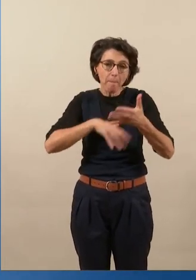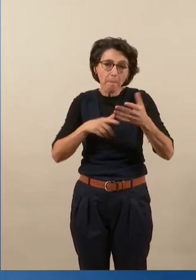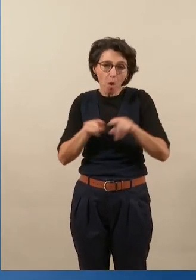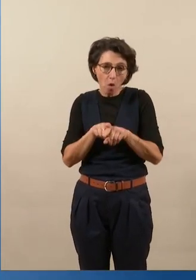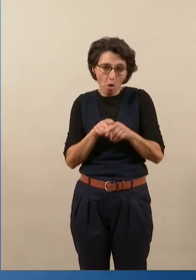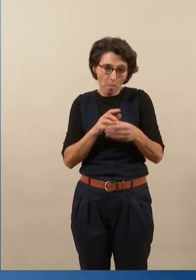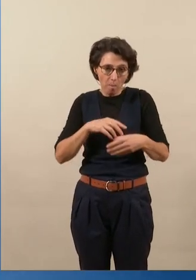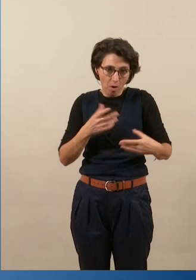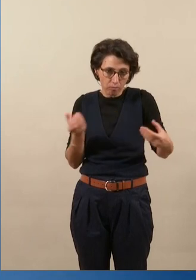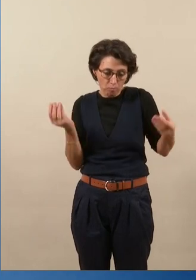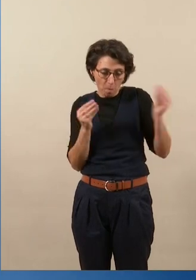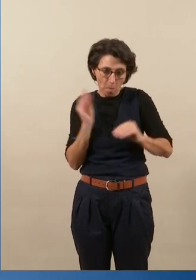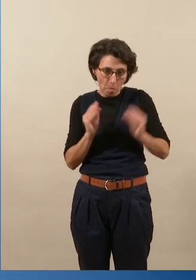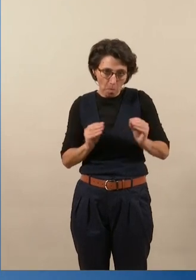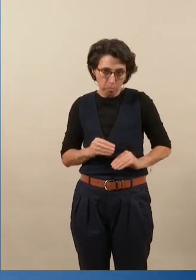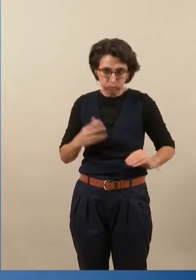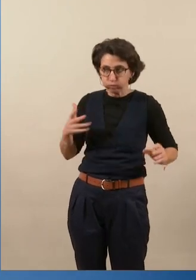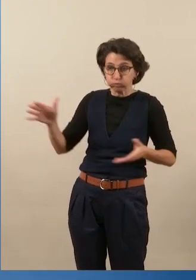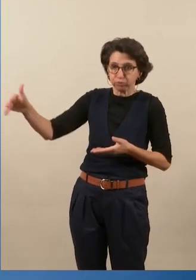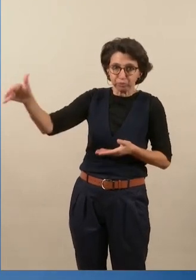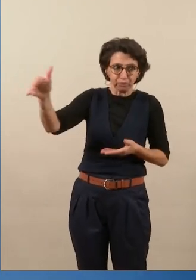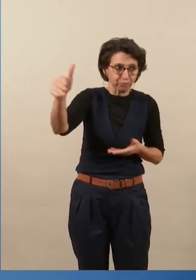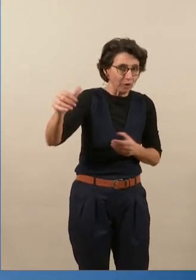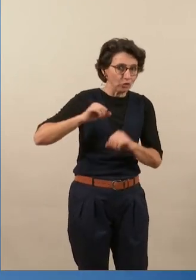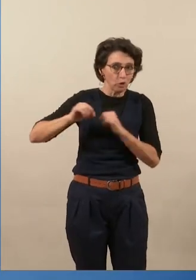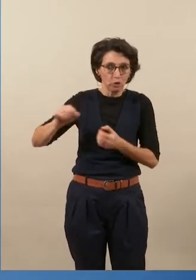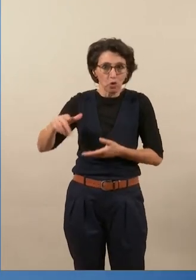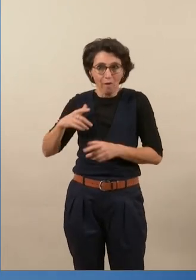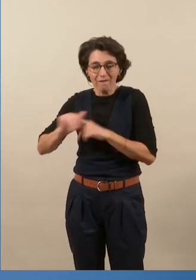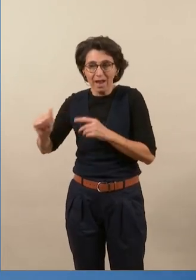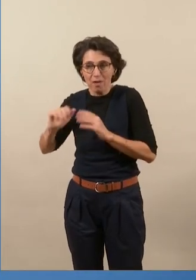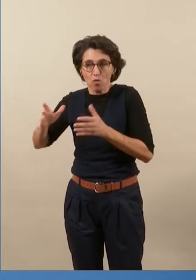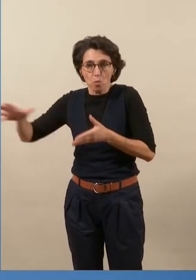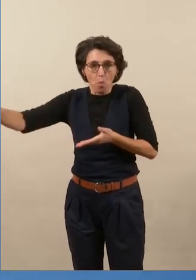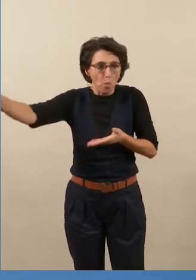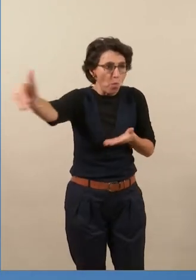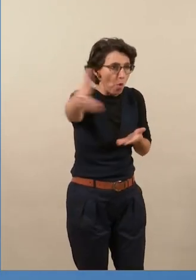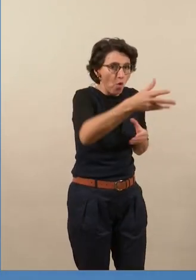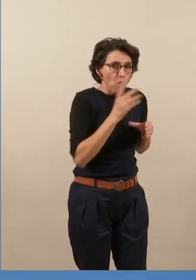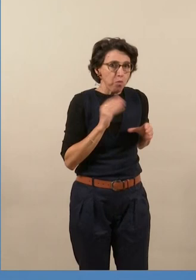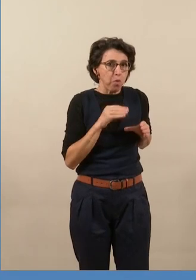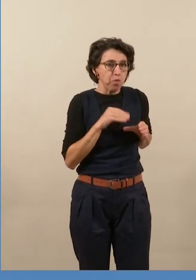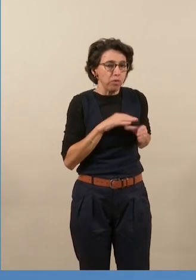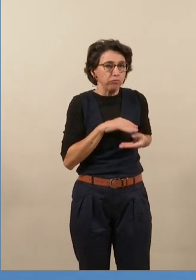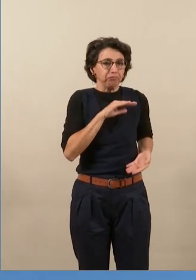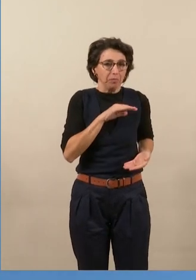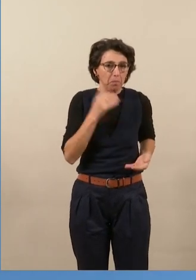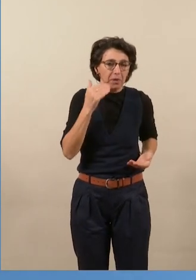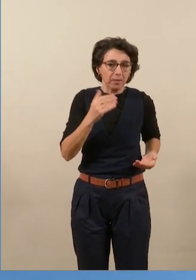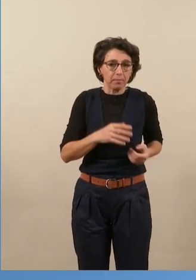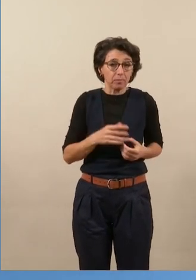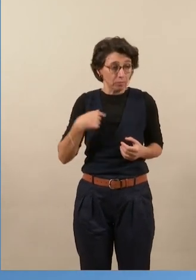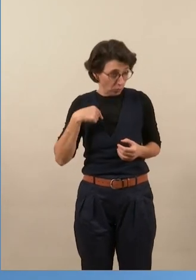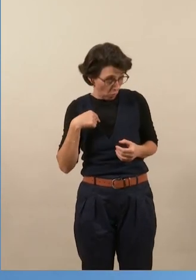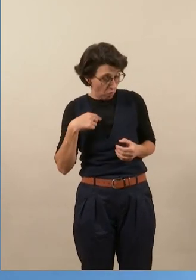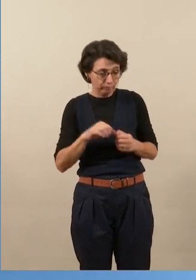d'actions entreprises par la ville mais nous ne crachons pas dans la soupe certaines de ces actions nous